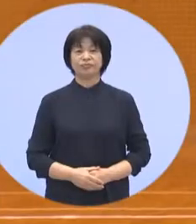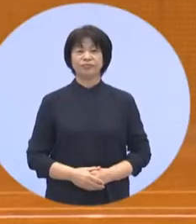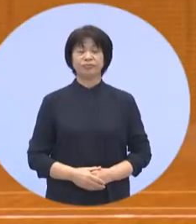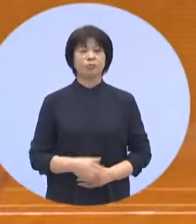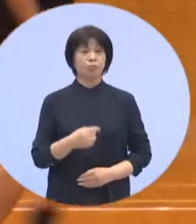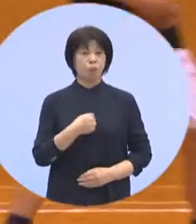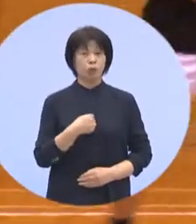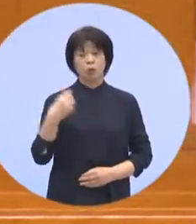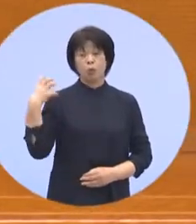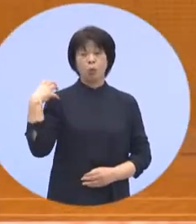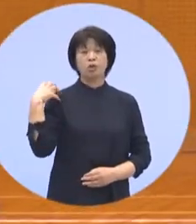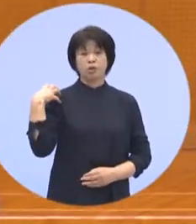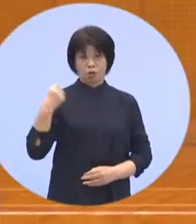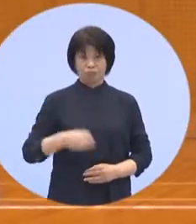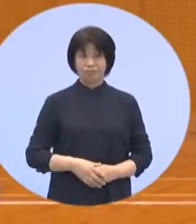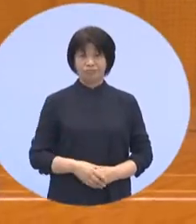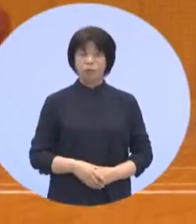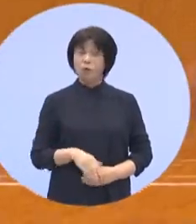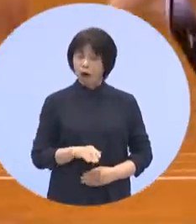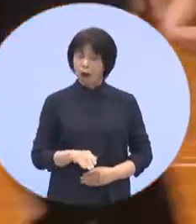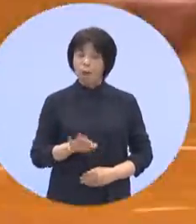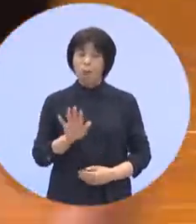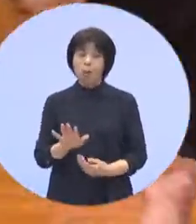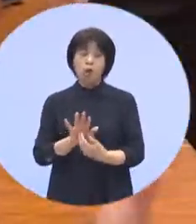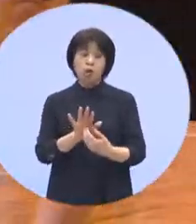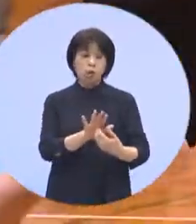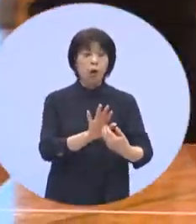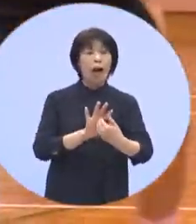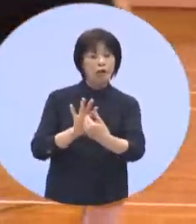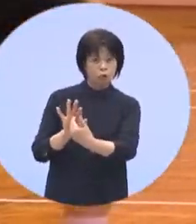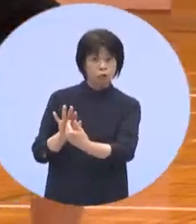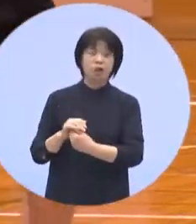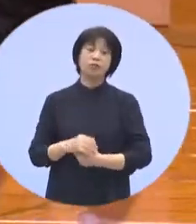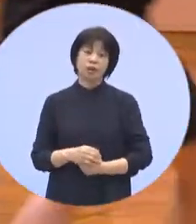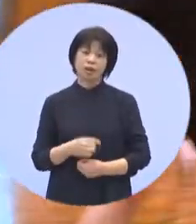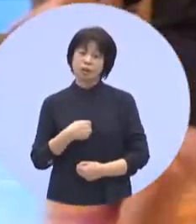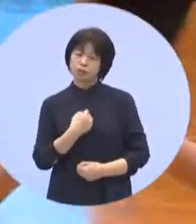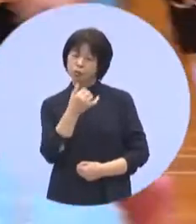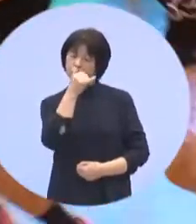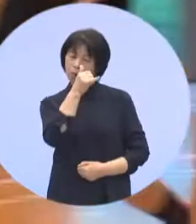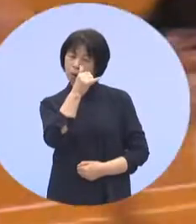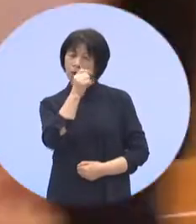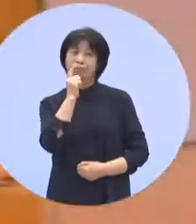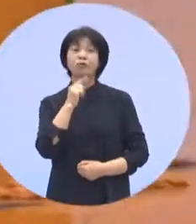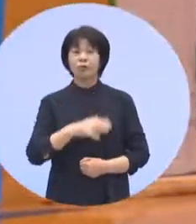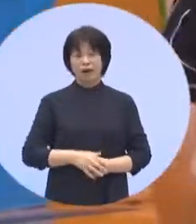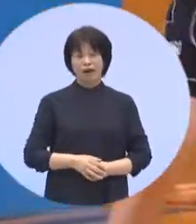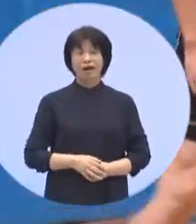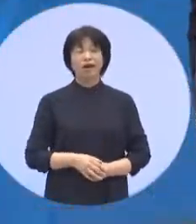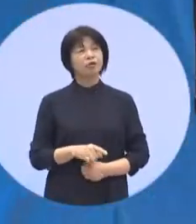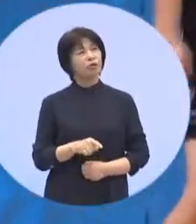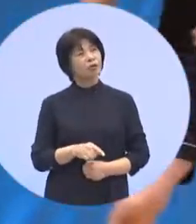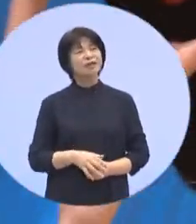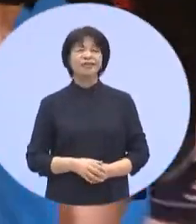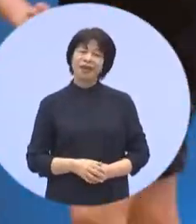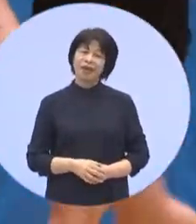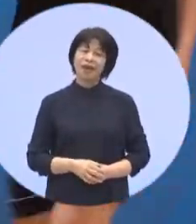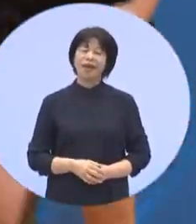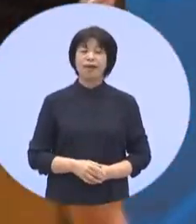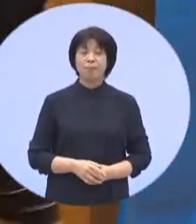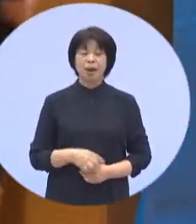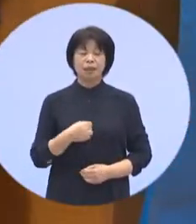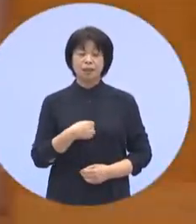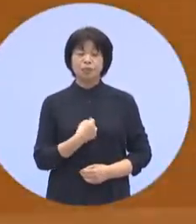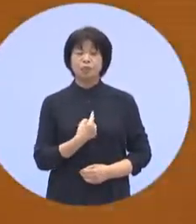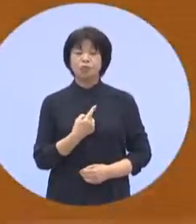僕のポジションは、ポイントガードというポジションで、自分の持ち味は、戦術になるんですけど、ピックアンドロ